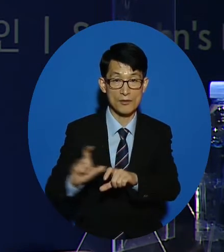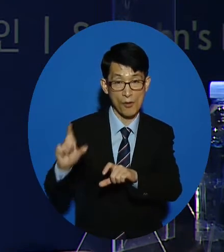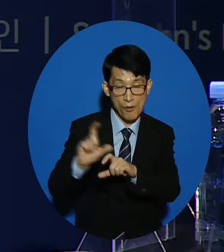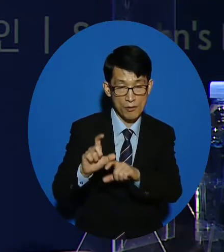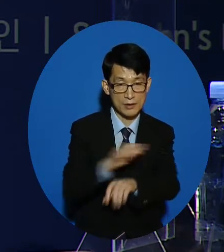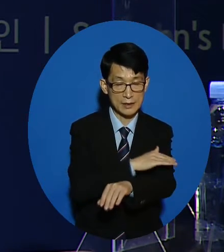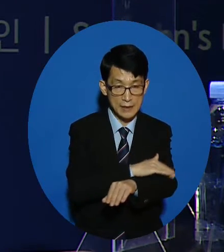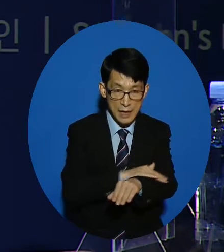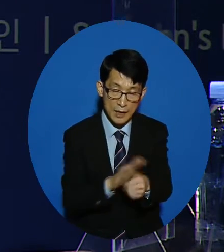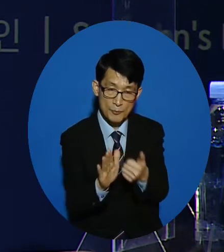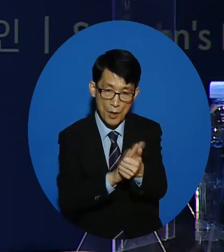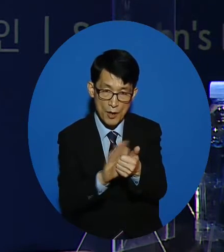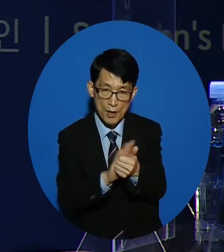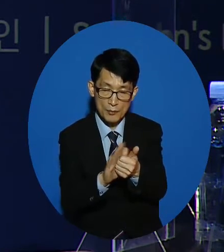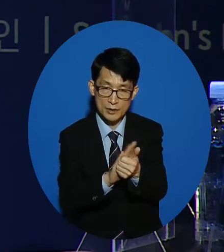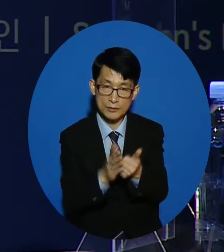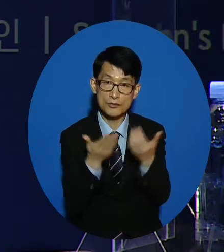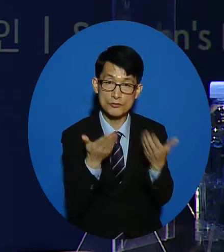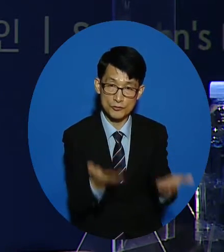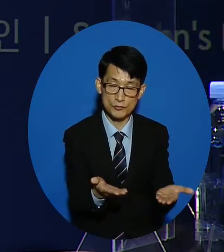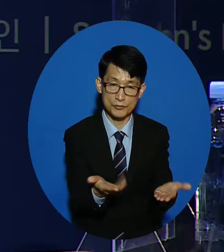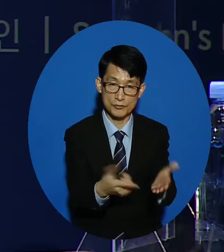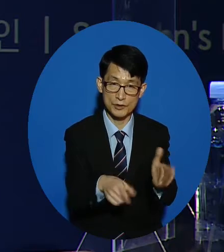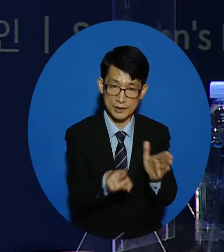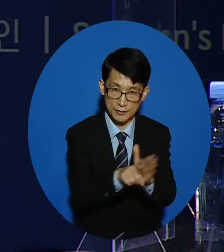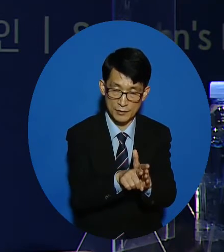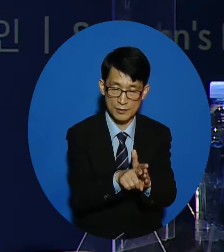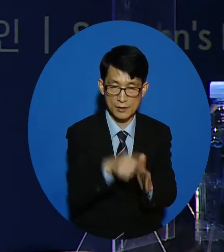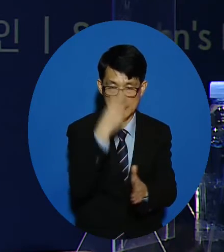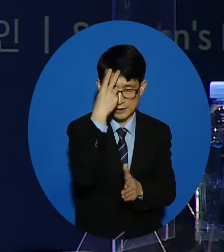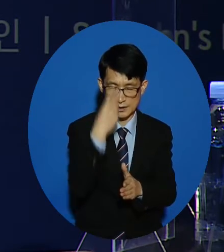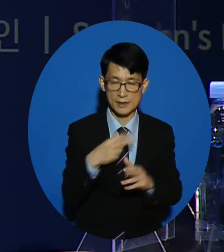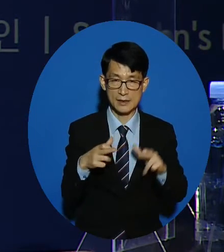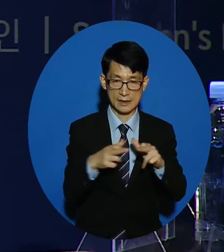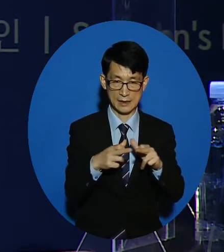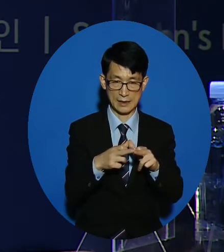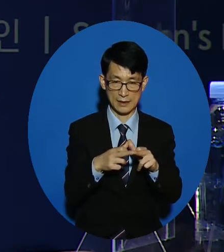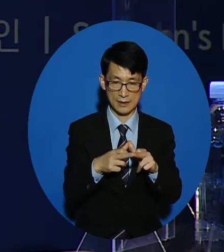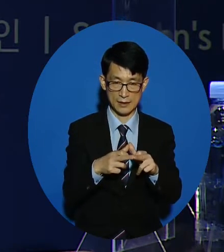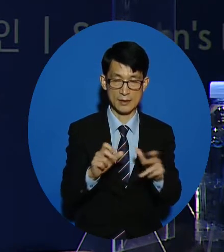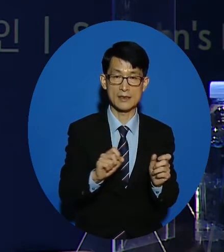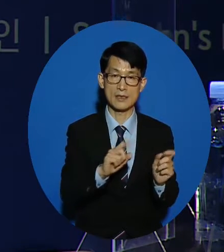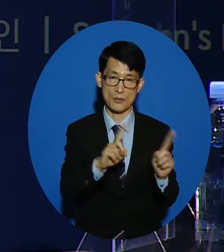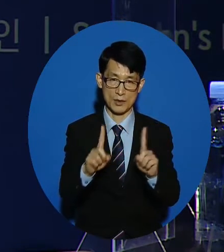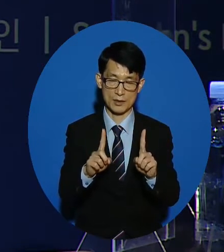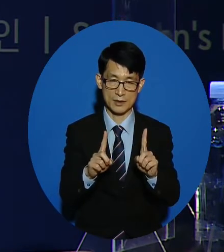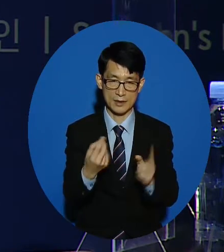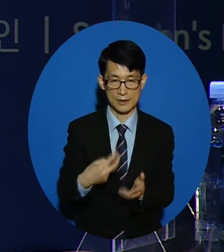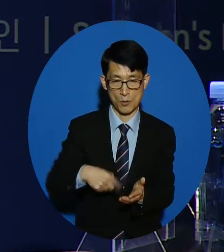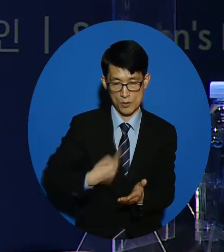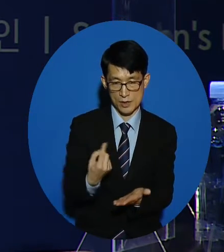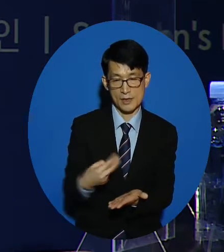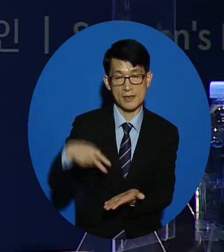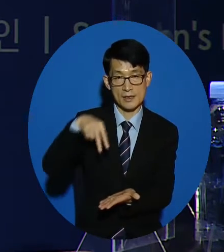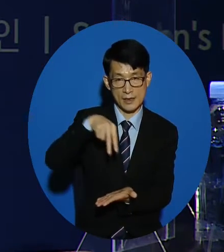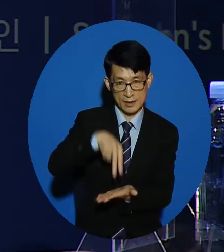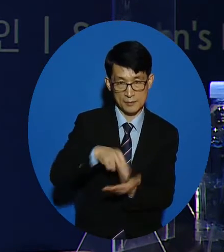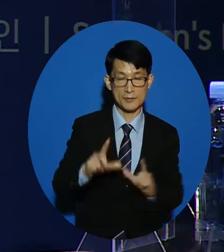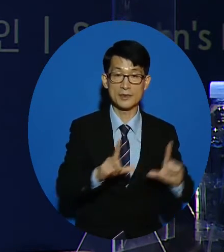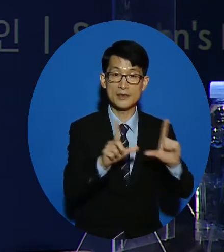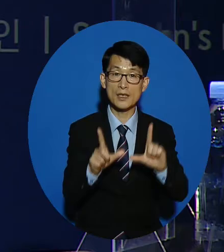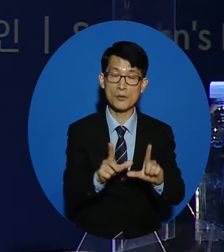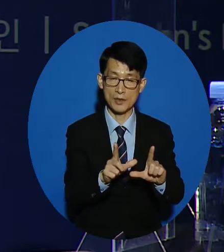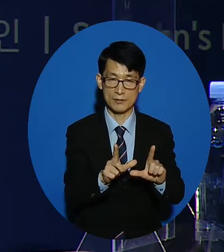좋은 서비스를 받아야 되고 시각장애인 분들이 재활과 자립을 통해서 이제